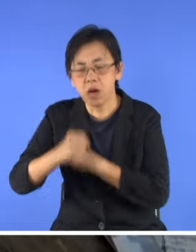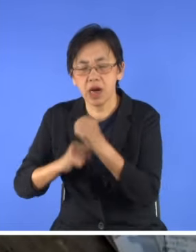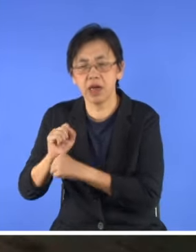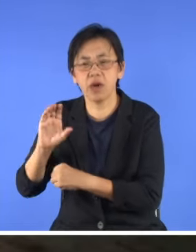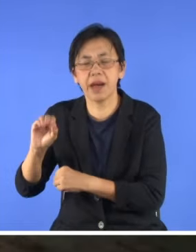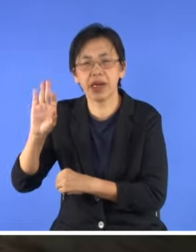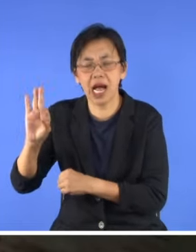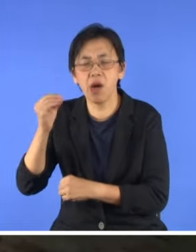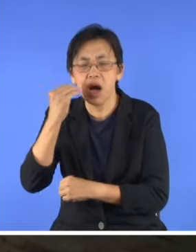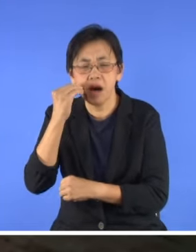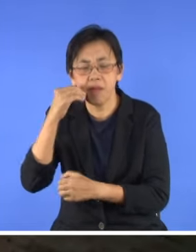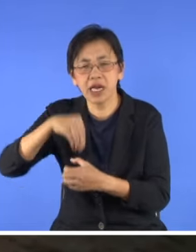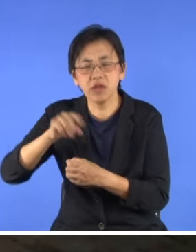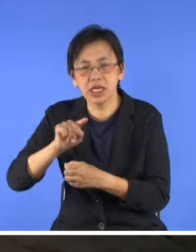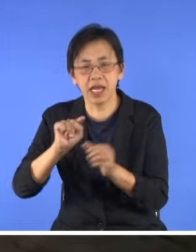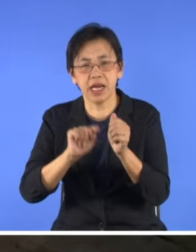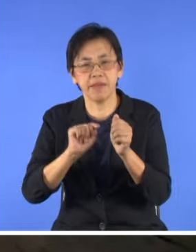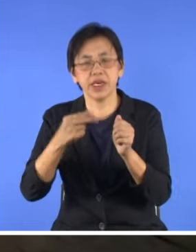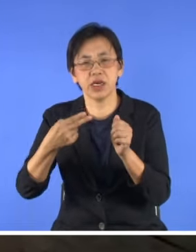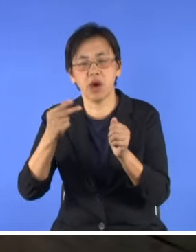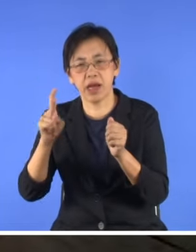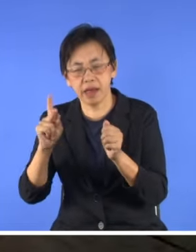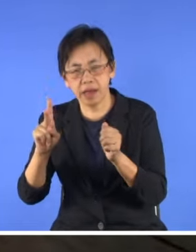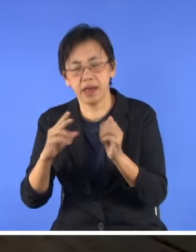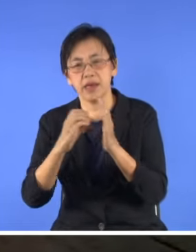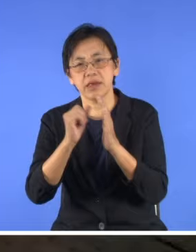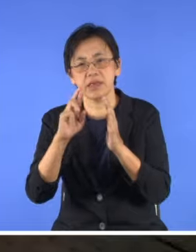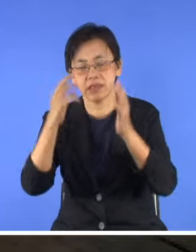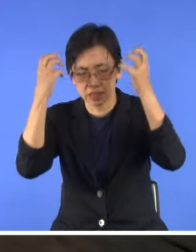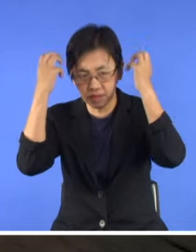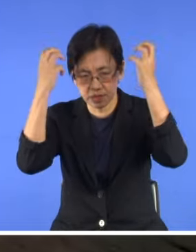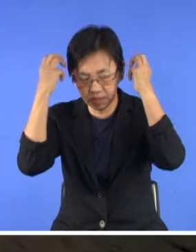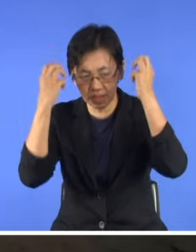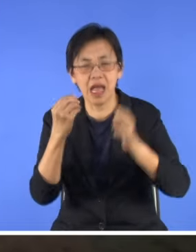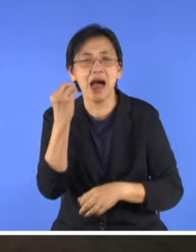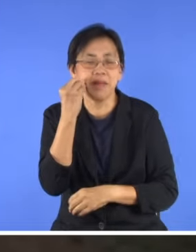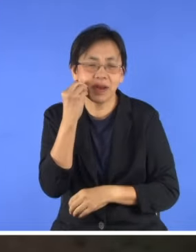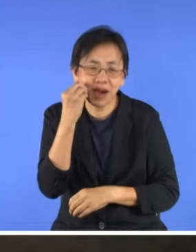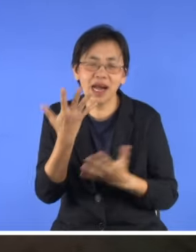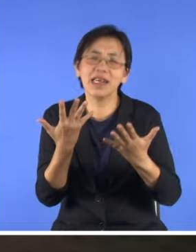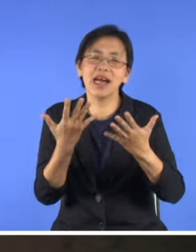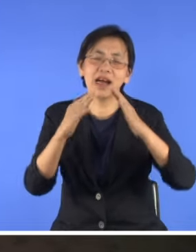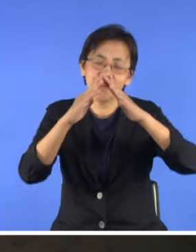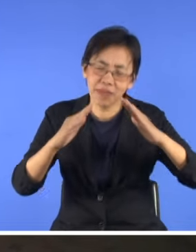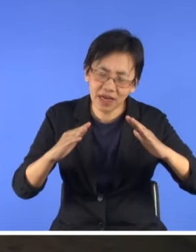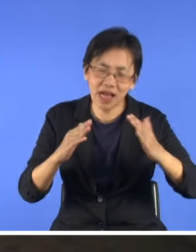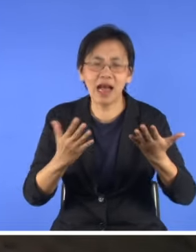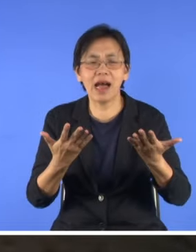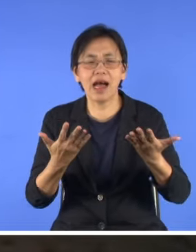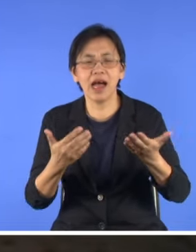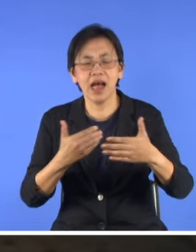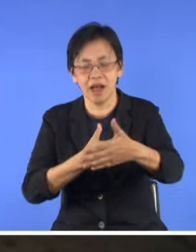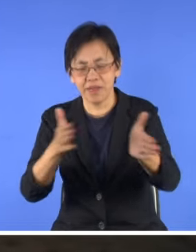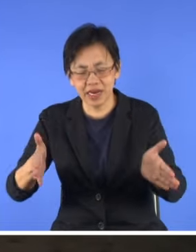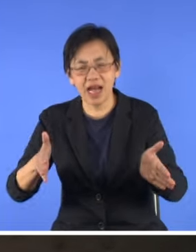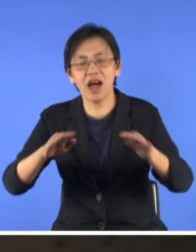ของตำบลโคกแย้อำเภอหนองแคสระบุรีบ้านเนี่ยอ้าจะเรียกว่าบ้านก็ได้นะจะเรียกว่าเพลิงพักก็ได้ลักษณะก็สี่เหลี่ยมฝา